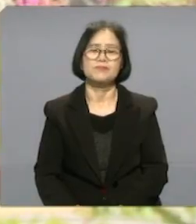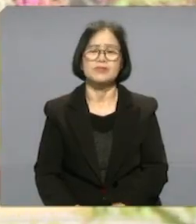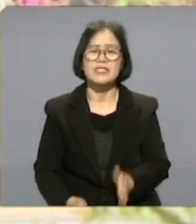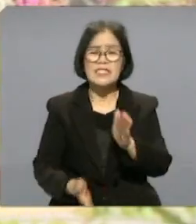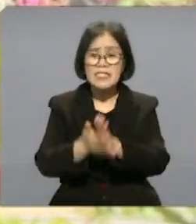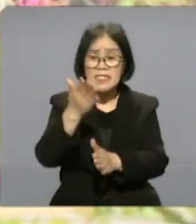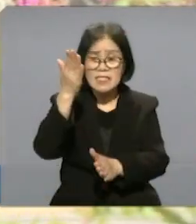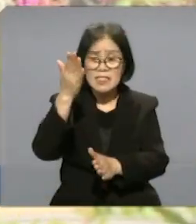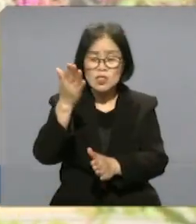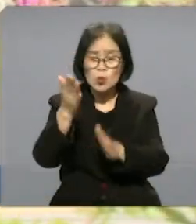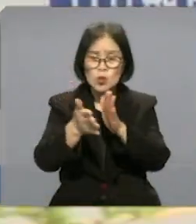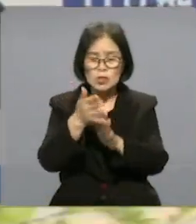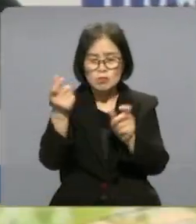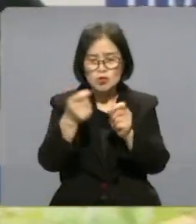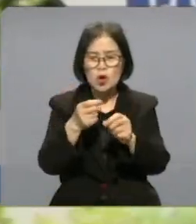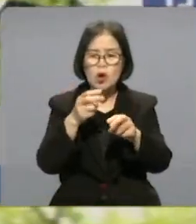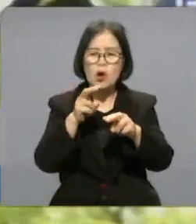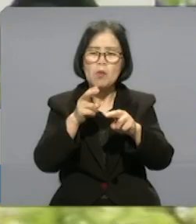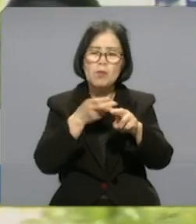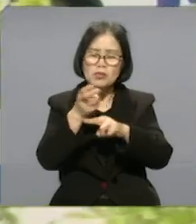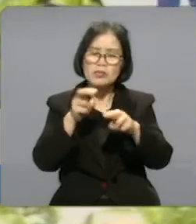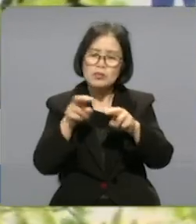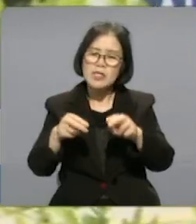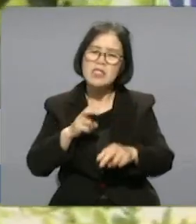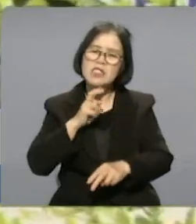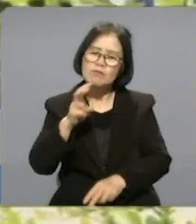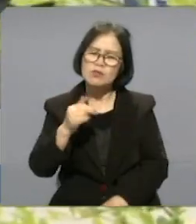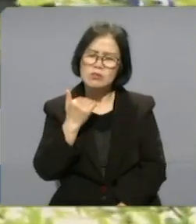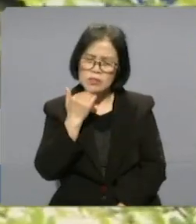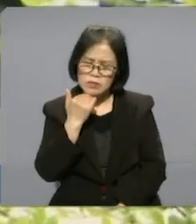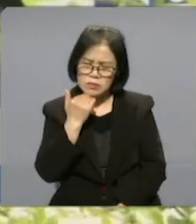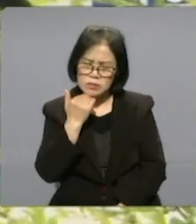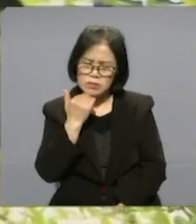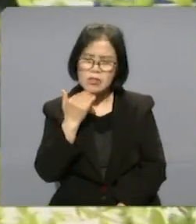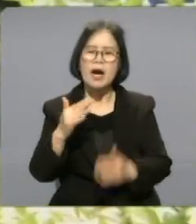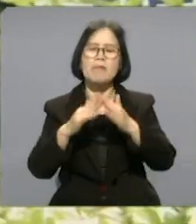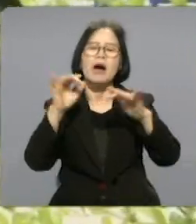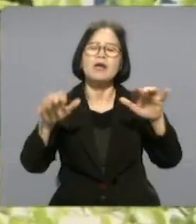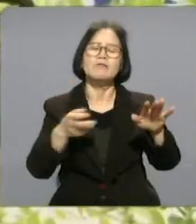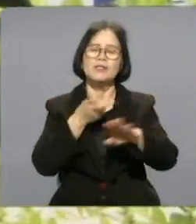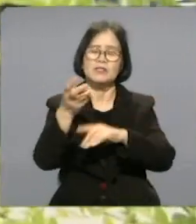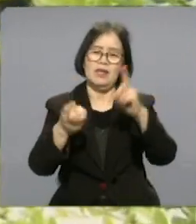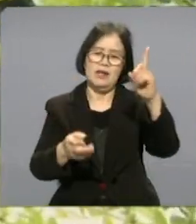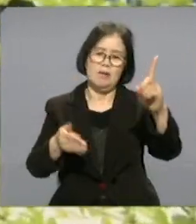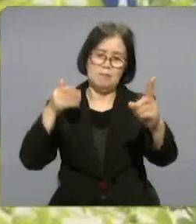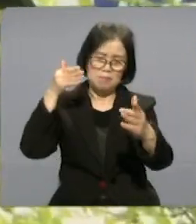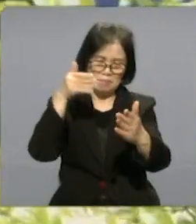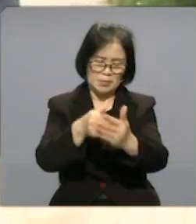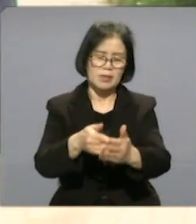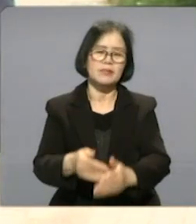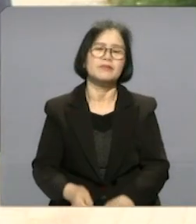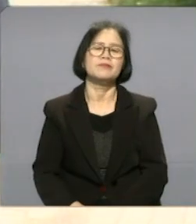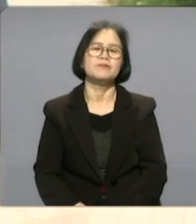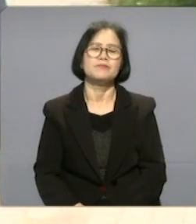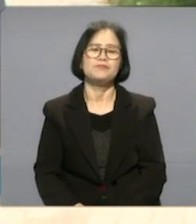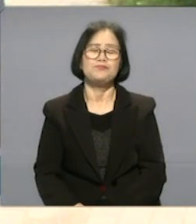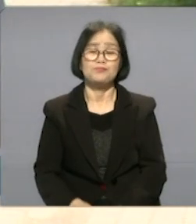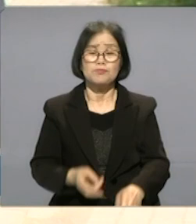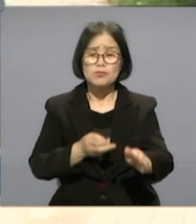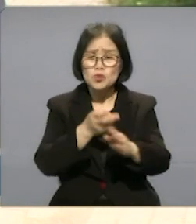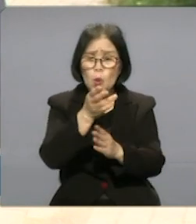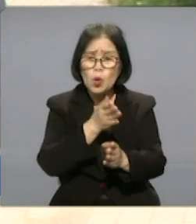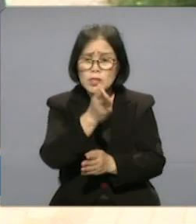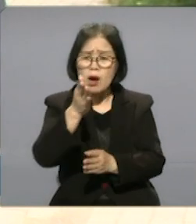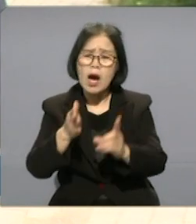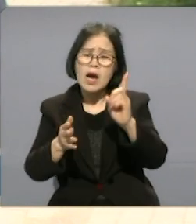신도시 부근 버스 정류장. 20분 정도 기다리자 마을버스 한 대가 도착합니다. 노선이 단 한